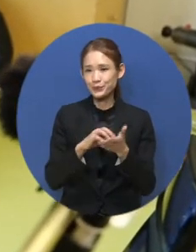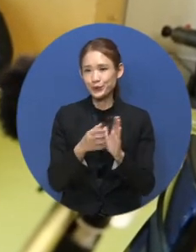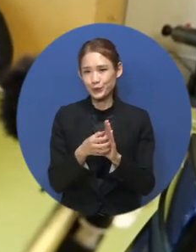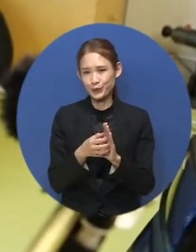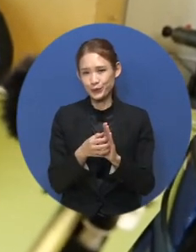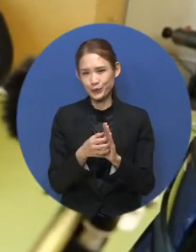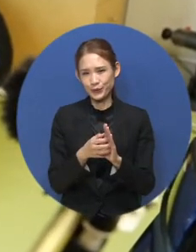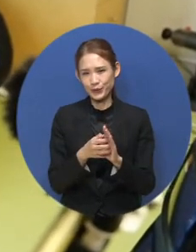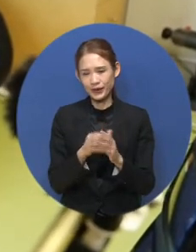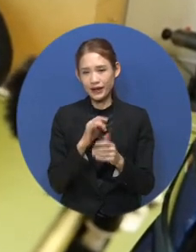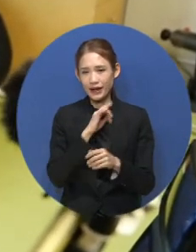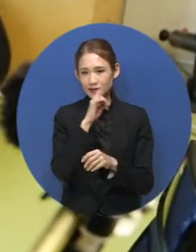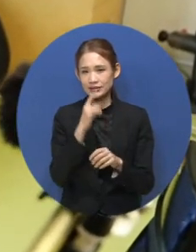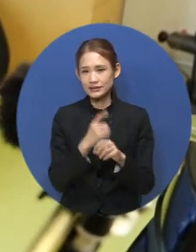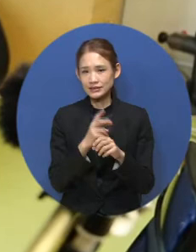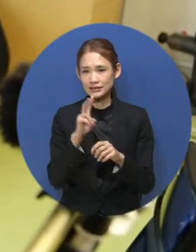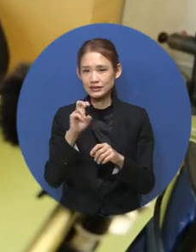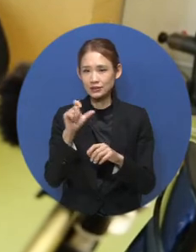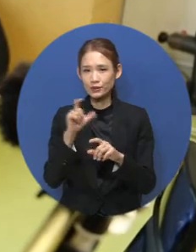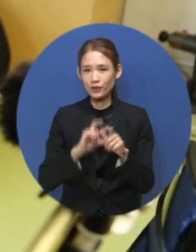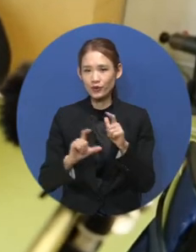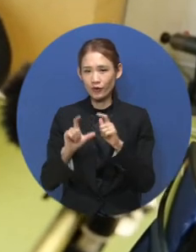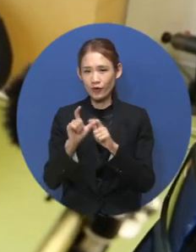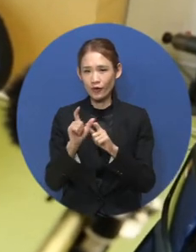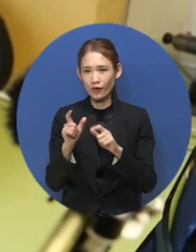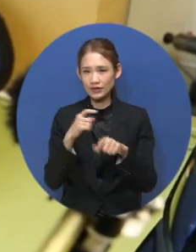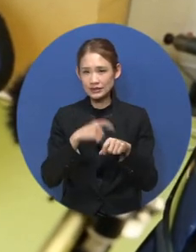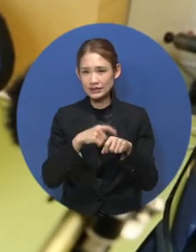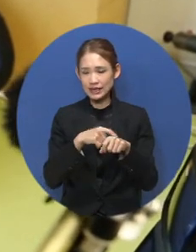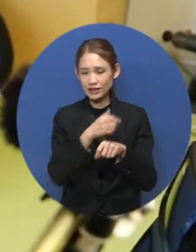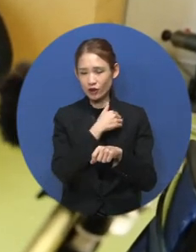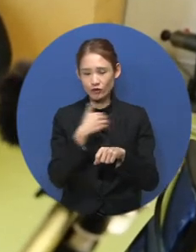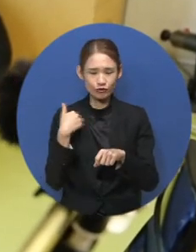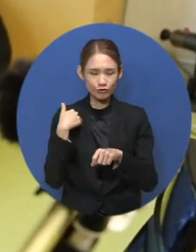한 25분 이상 더 잡으면 될 것 같아요.